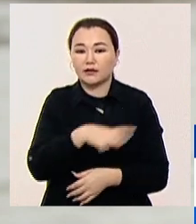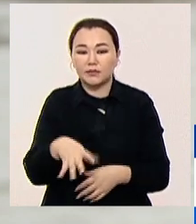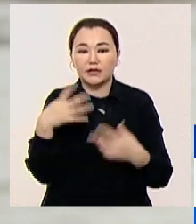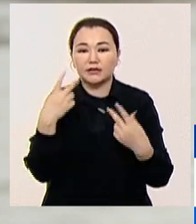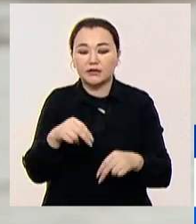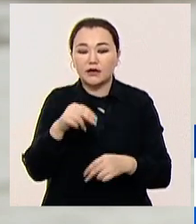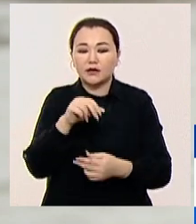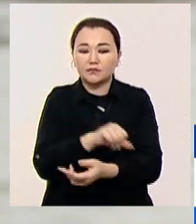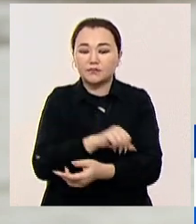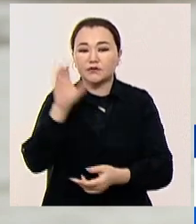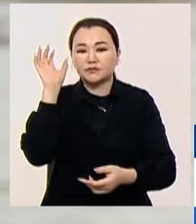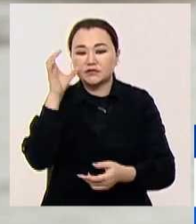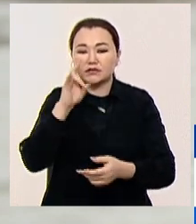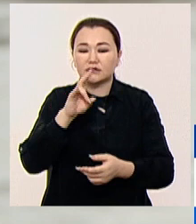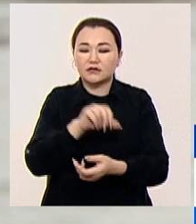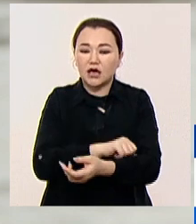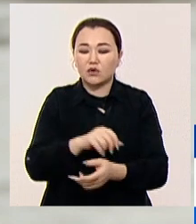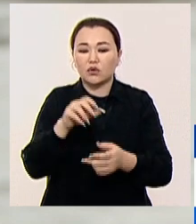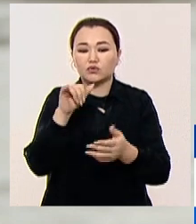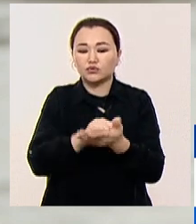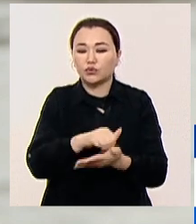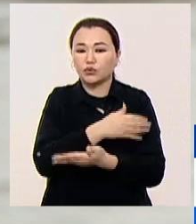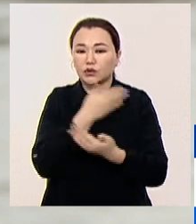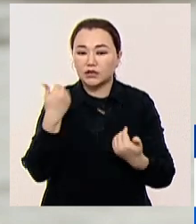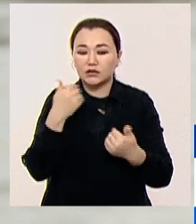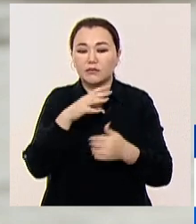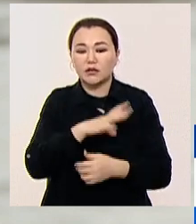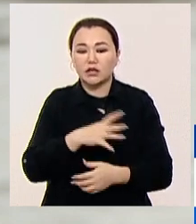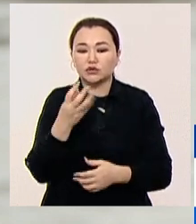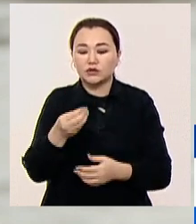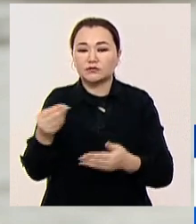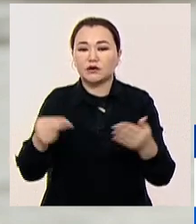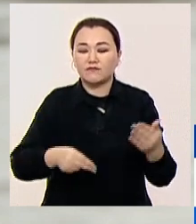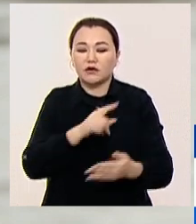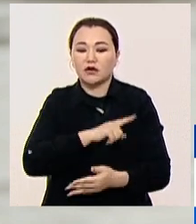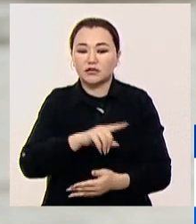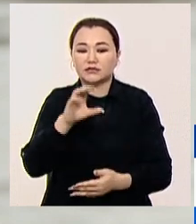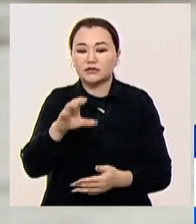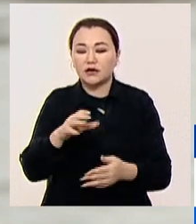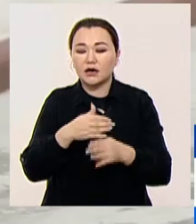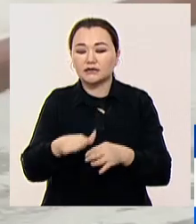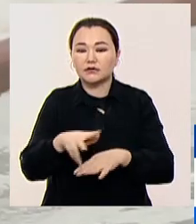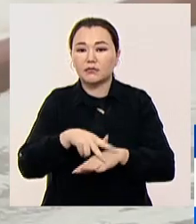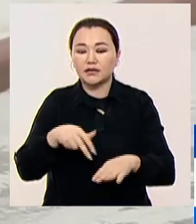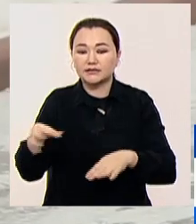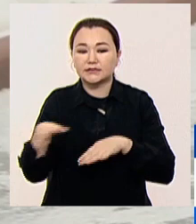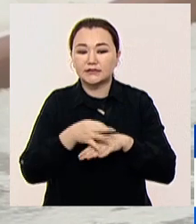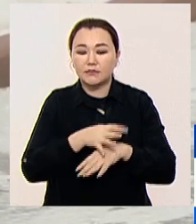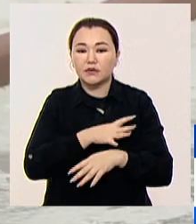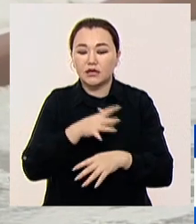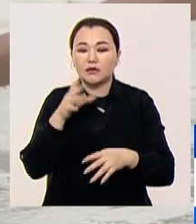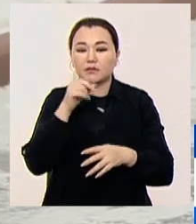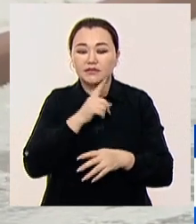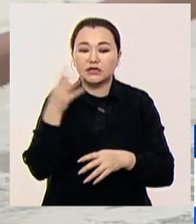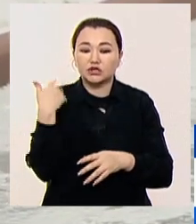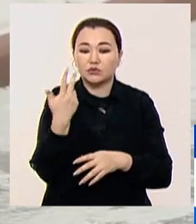на психнаркодиспансерах на учете не состоит. И была еще справка характеристика с отдела полиции. Всего месяц назад